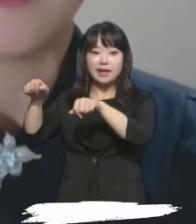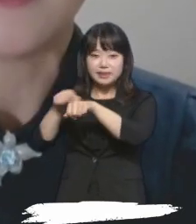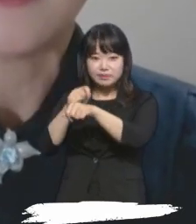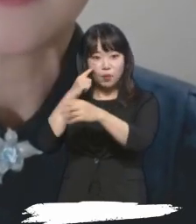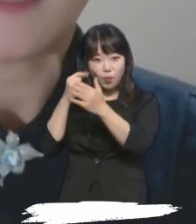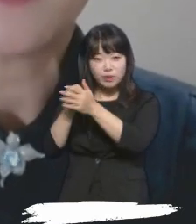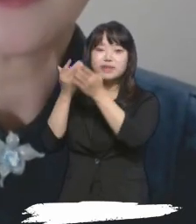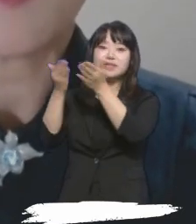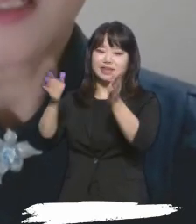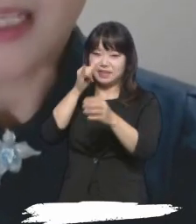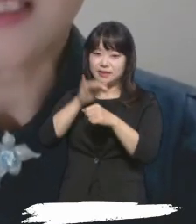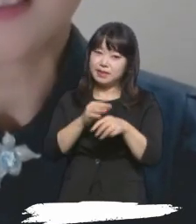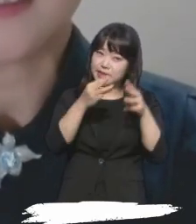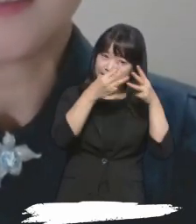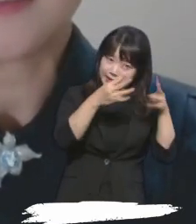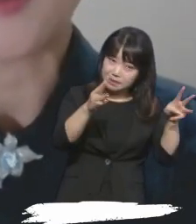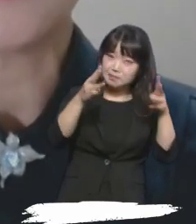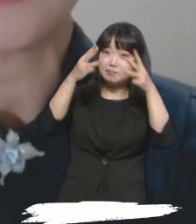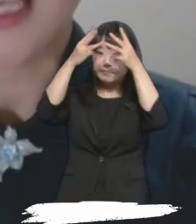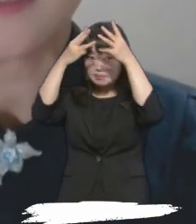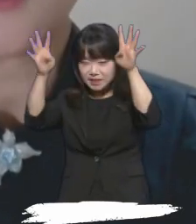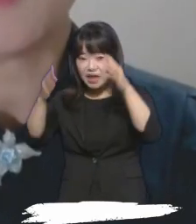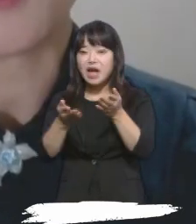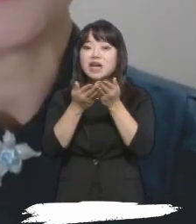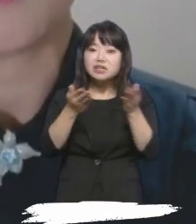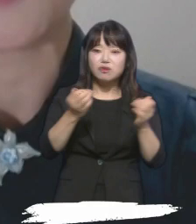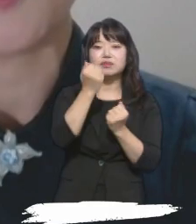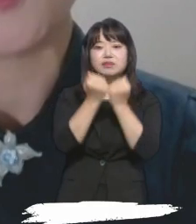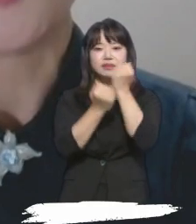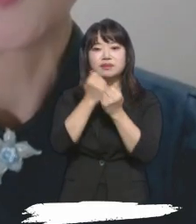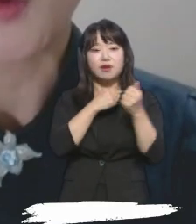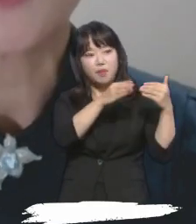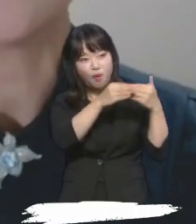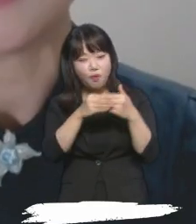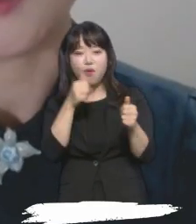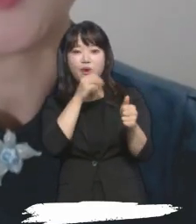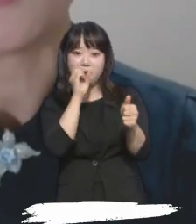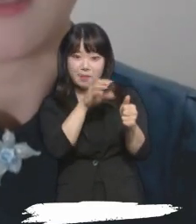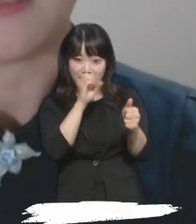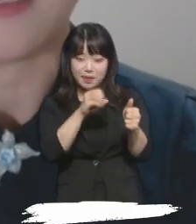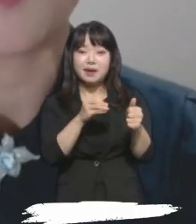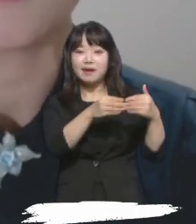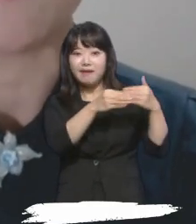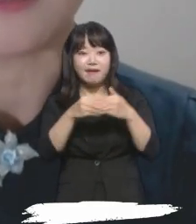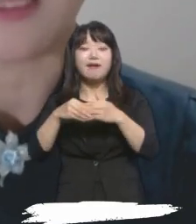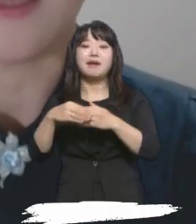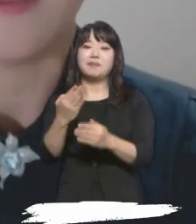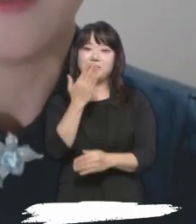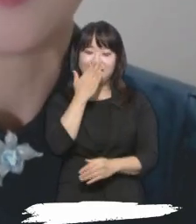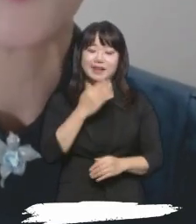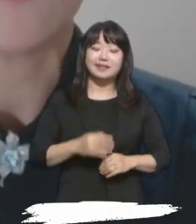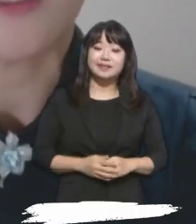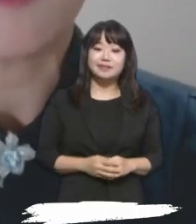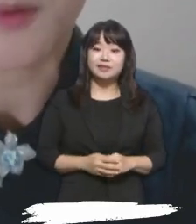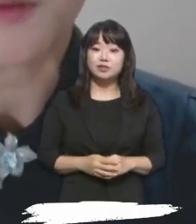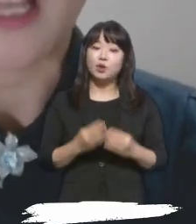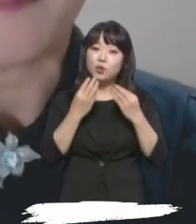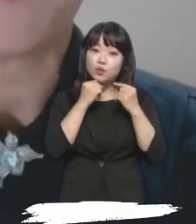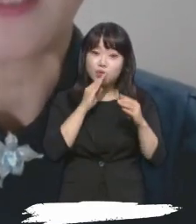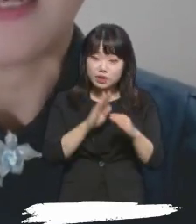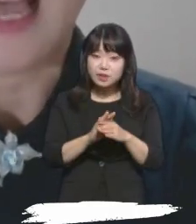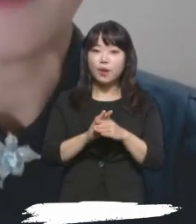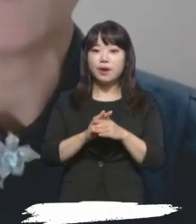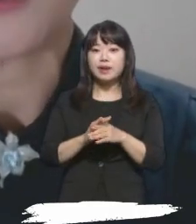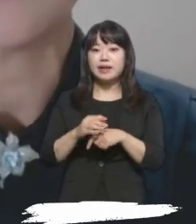공간인데요. 3층과 4층은 전시 해설 프로그램으로 도슨트 투어가 이루어집니다. 주말